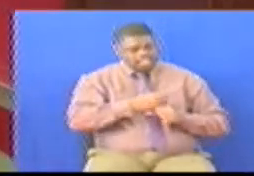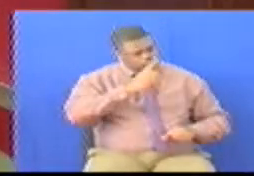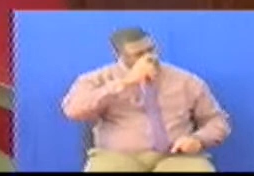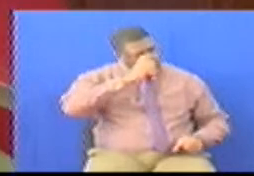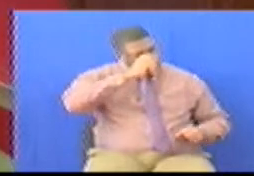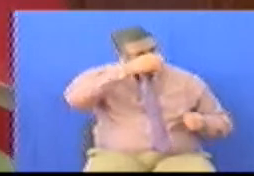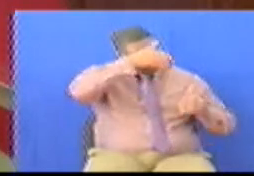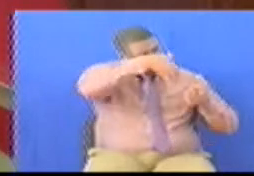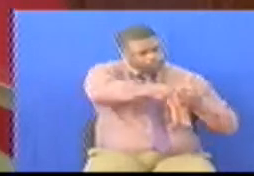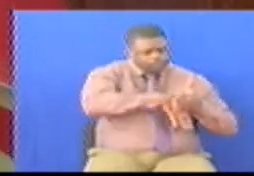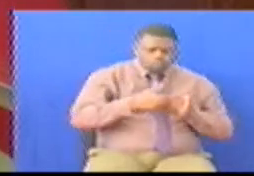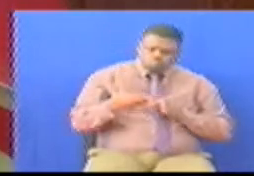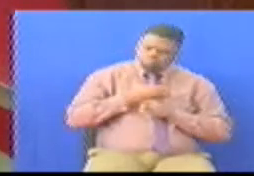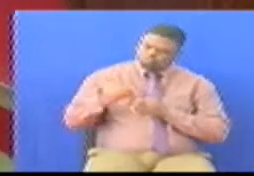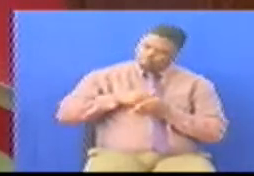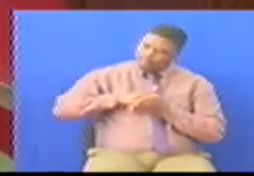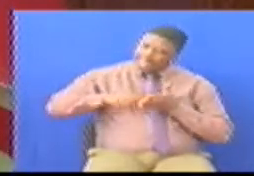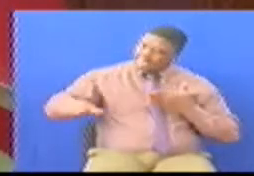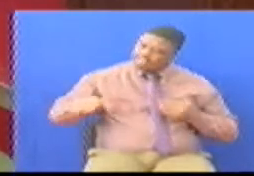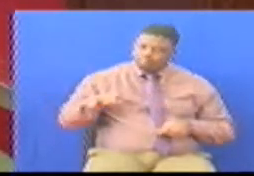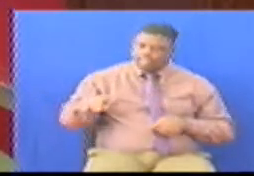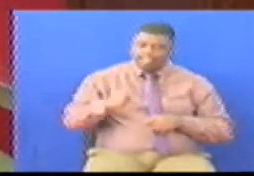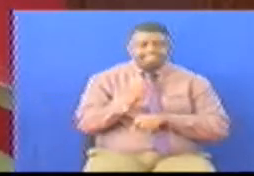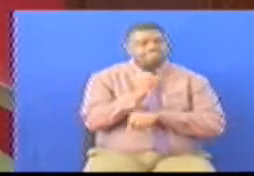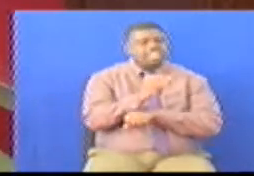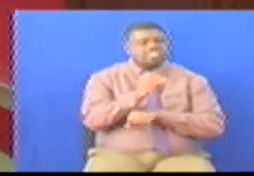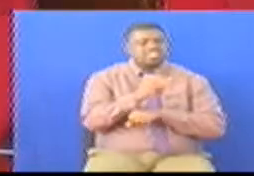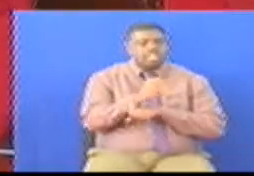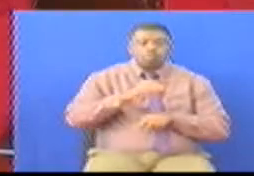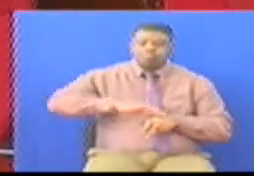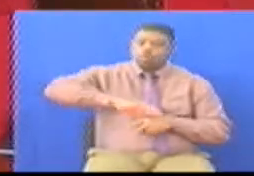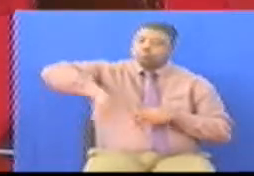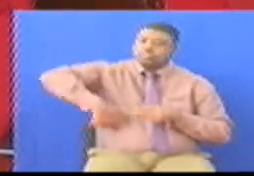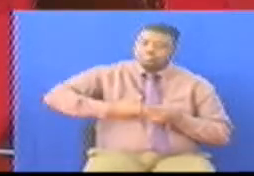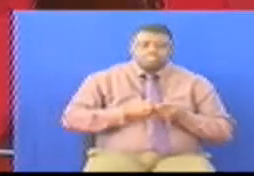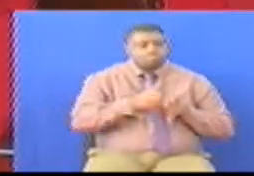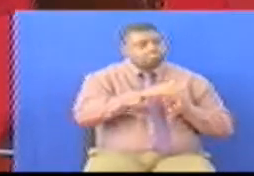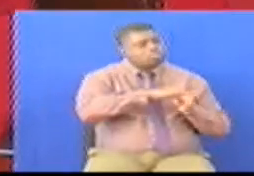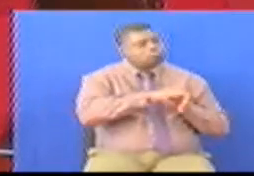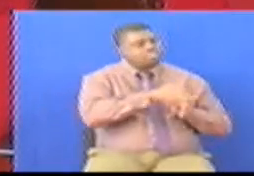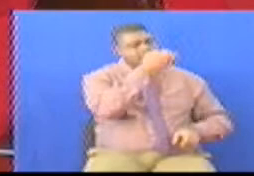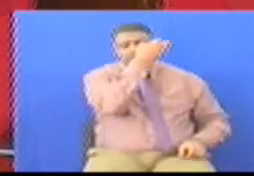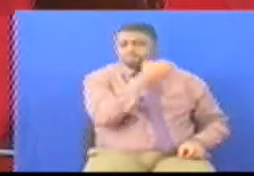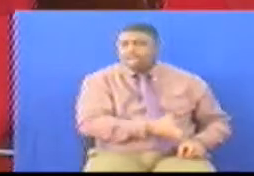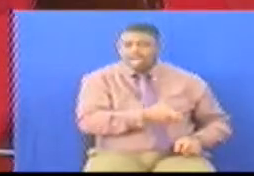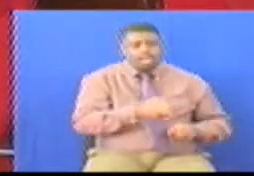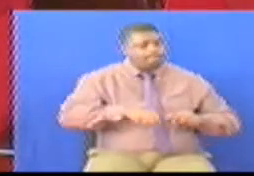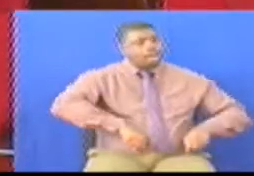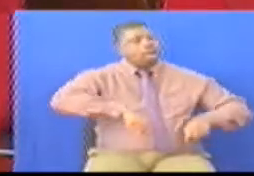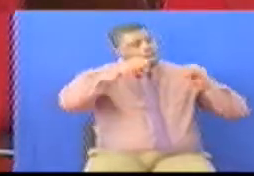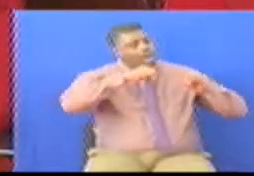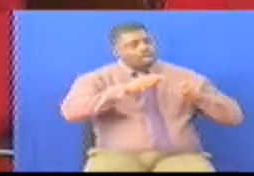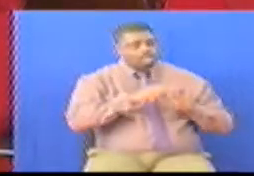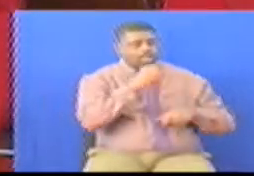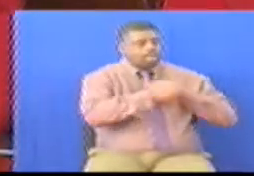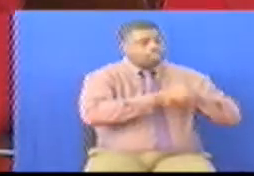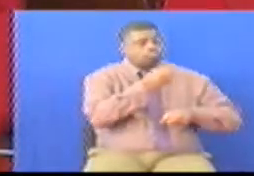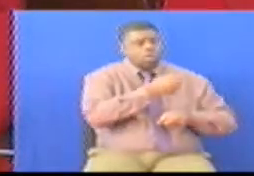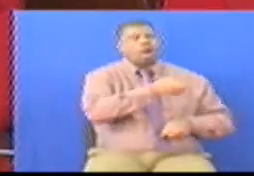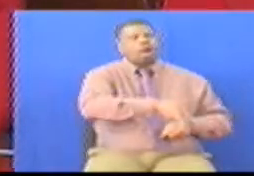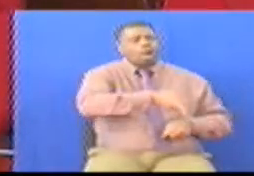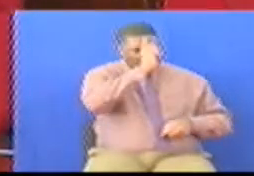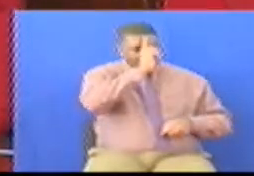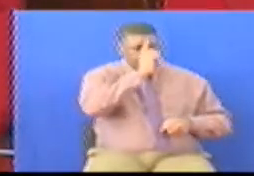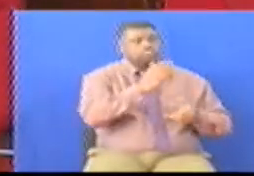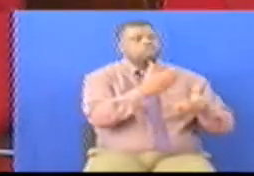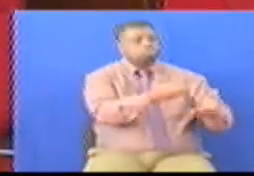kina kuhusu malipo hayo ambayo yana viashiria vya ubadhilifu na matumizi mabaya ya madaraka, na hatua kali na hatua stahiki